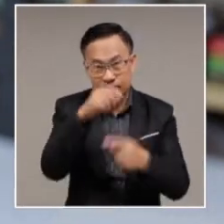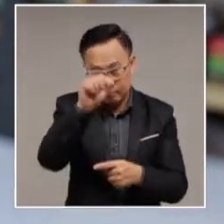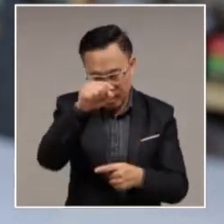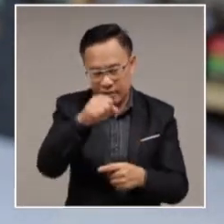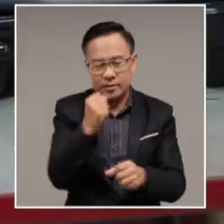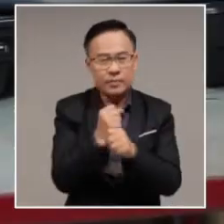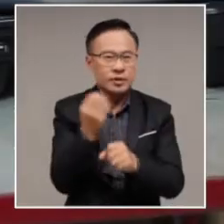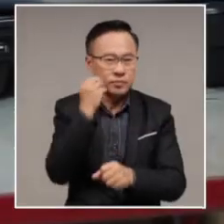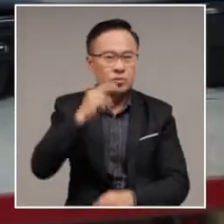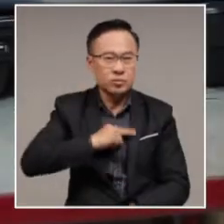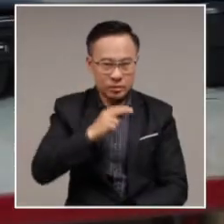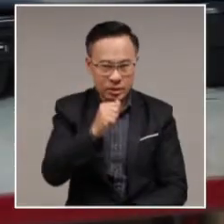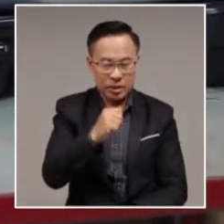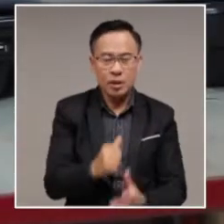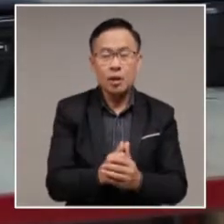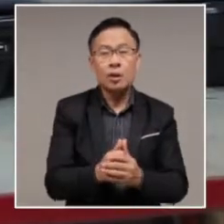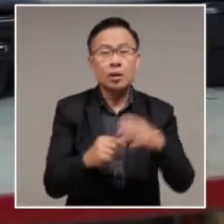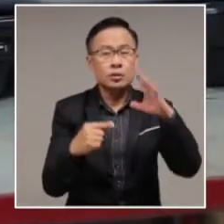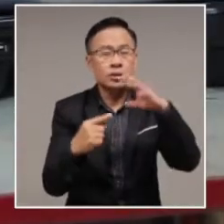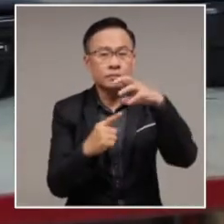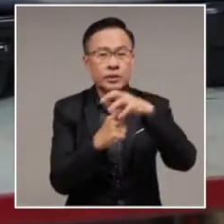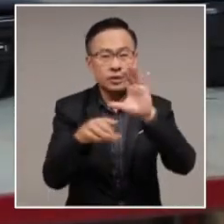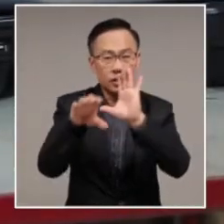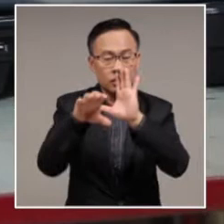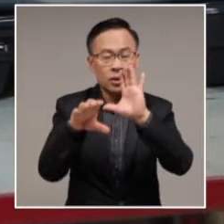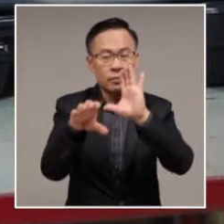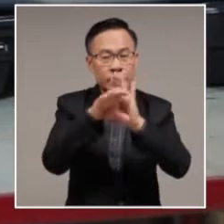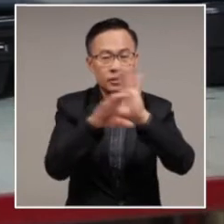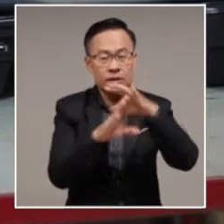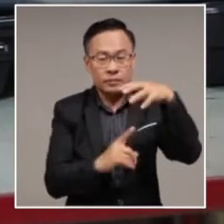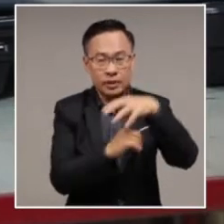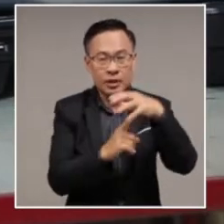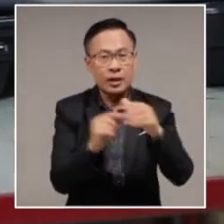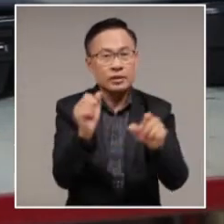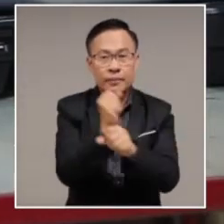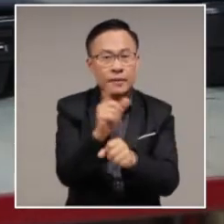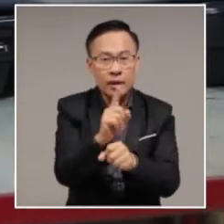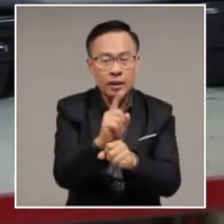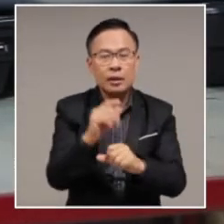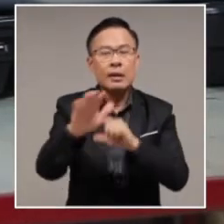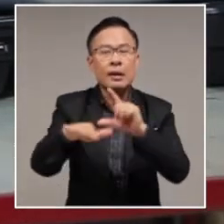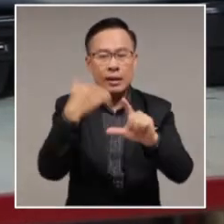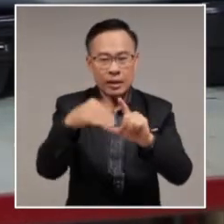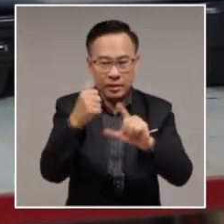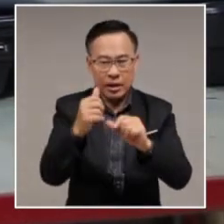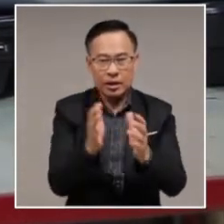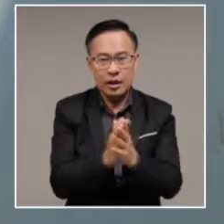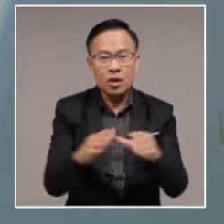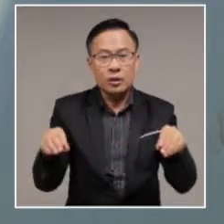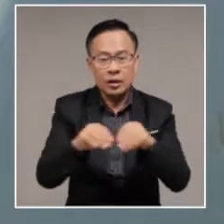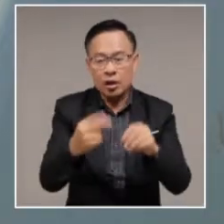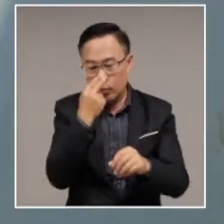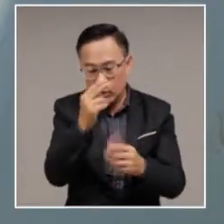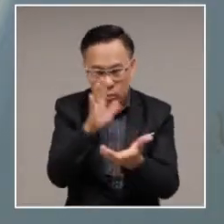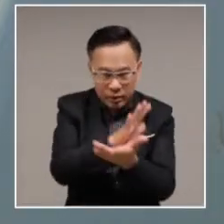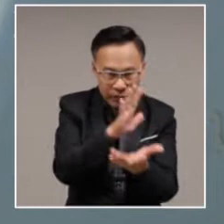องค่ะ แล้วอย่างถ้าเกิดว่าเป็นสาขาที่บิ๊กซีที่นี่นะคะเรา บิ๊กซีก็เหมือนไลน์เหมือนกันแต่ว่าจะง่ายตรงที่ว่าพอใกล้ๆเราก็ไปเอาเป